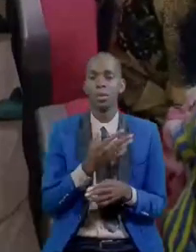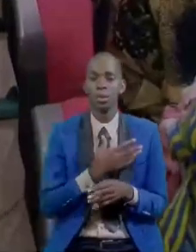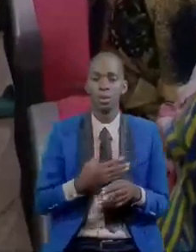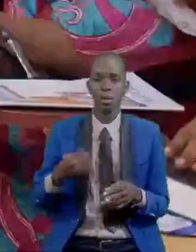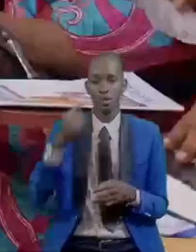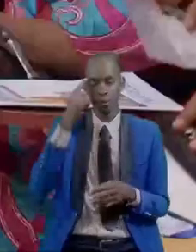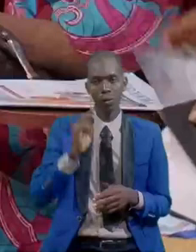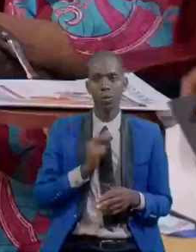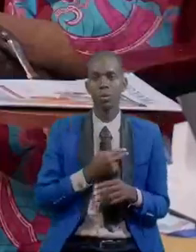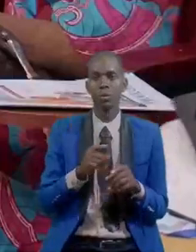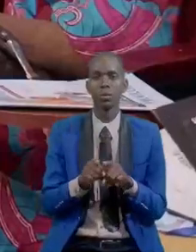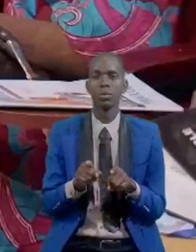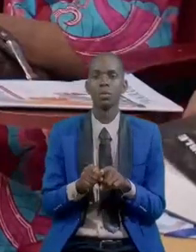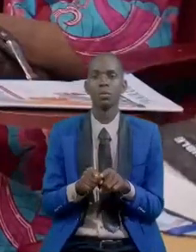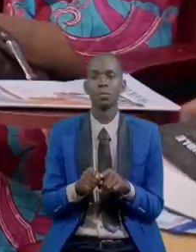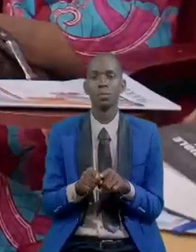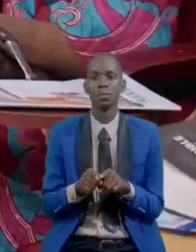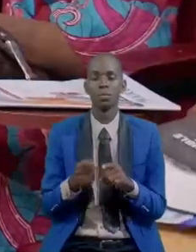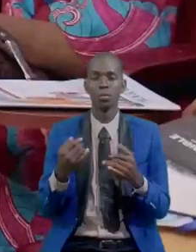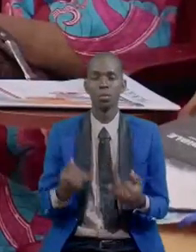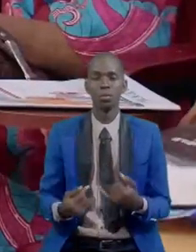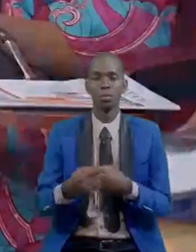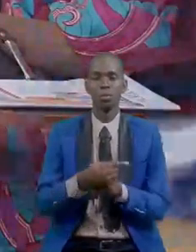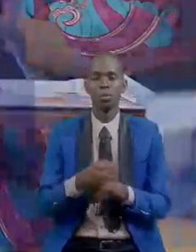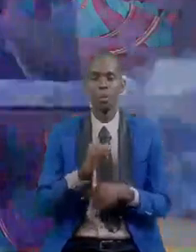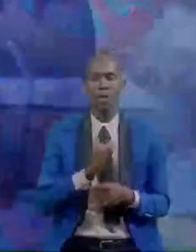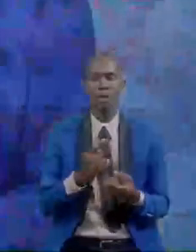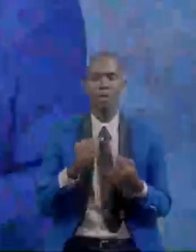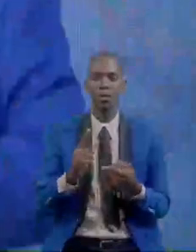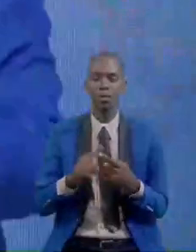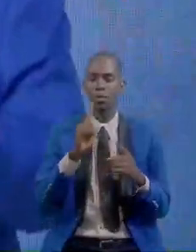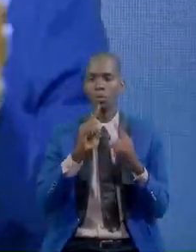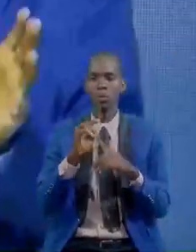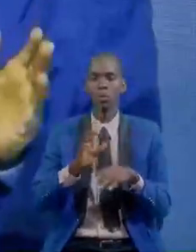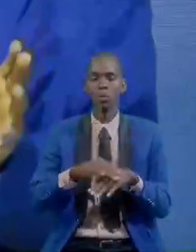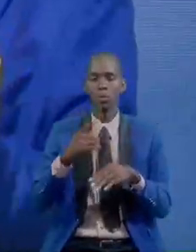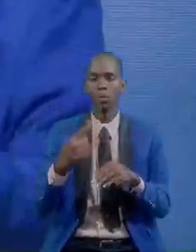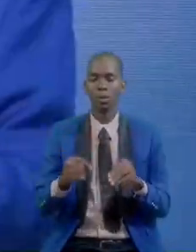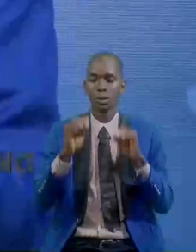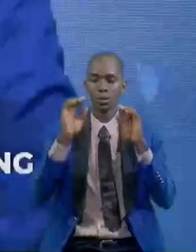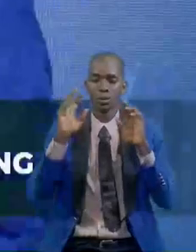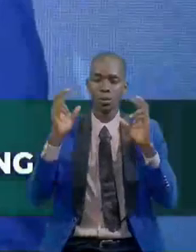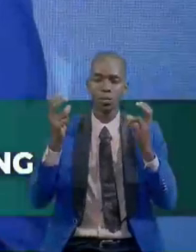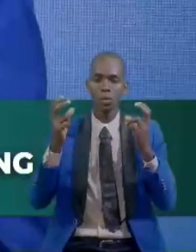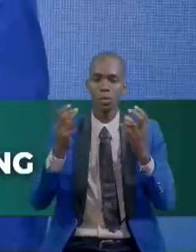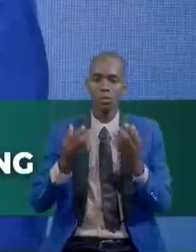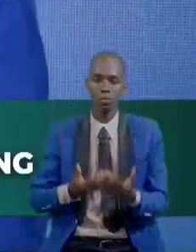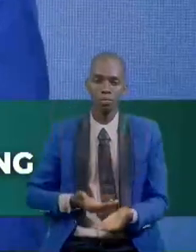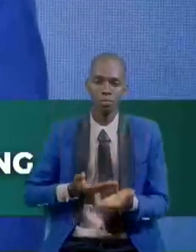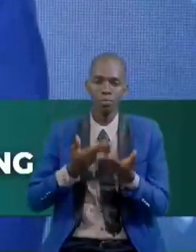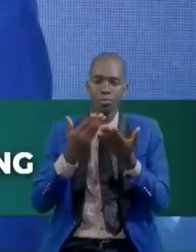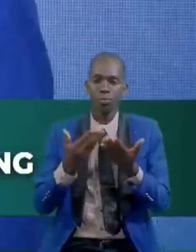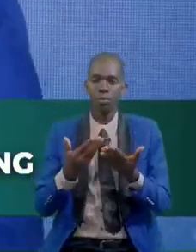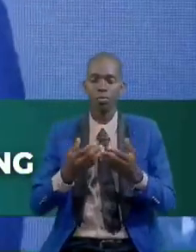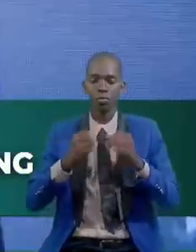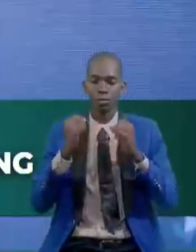et en notre faveur. Aujourd'hui, je vous parle du message intitulé présenter